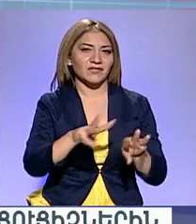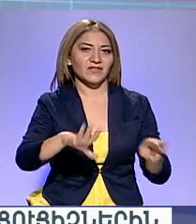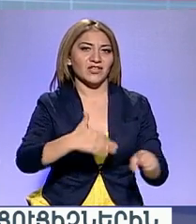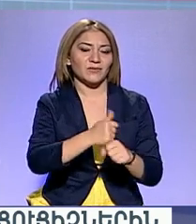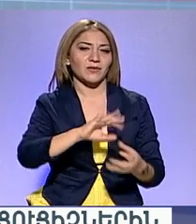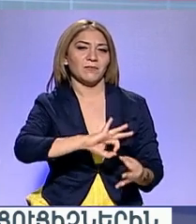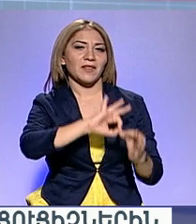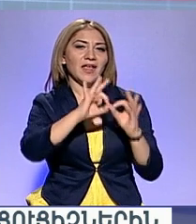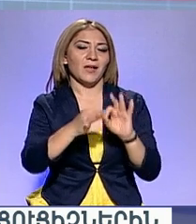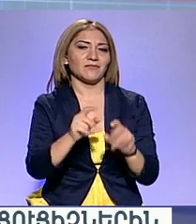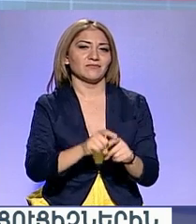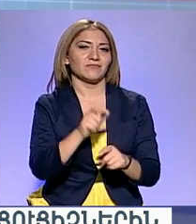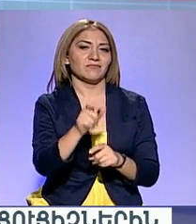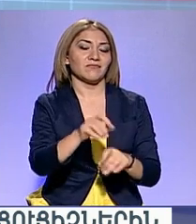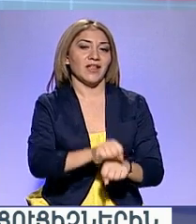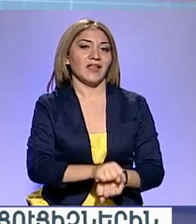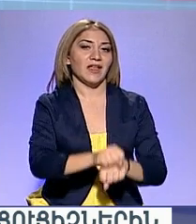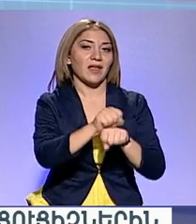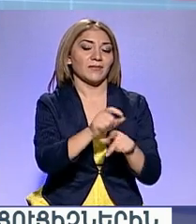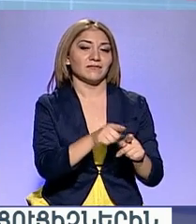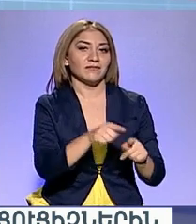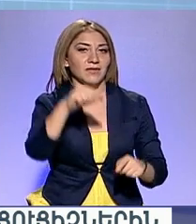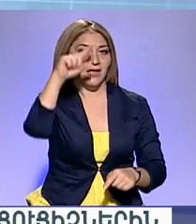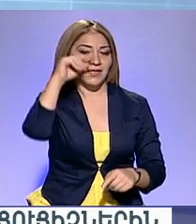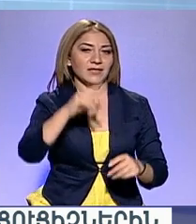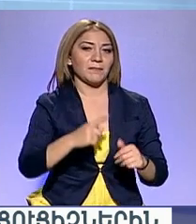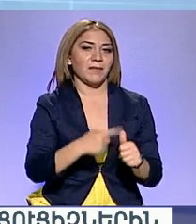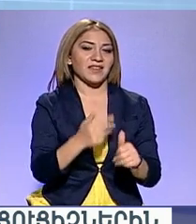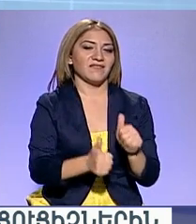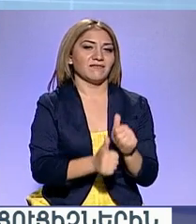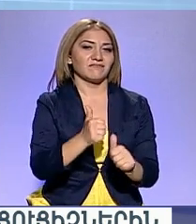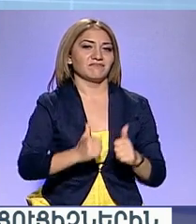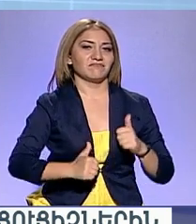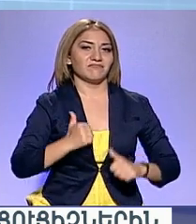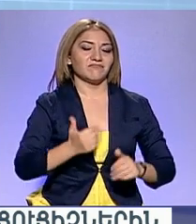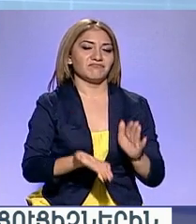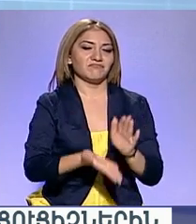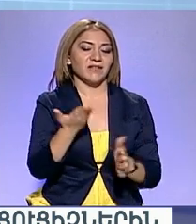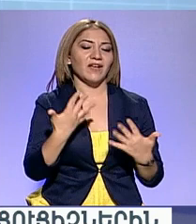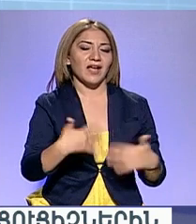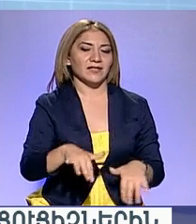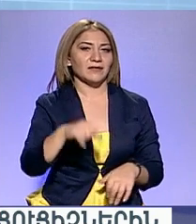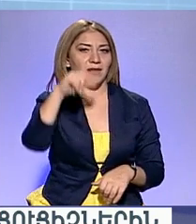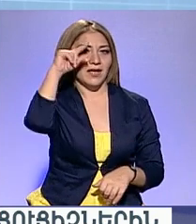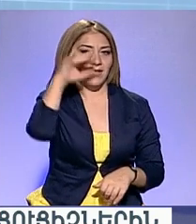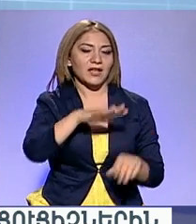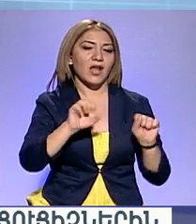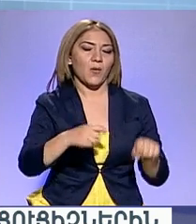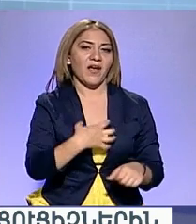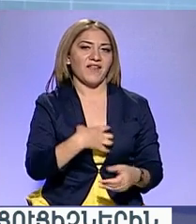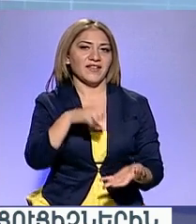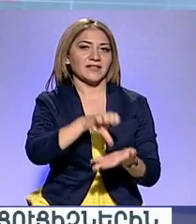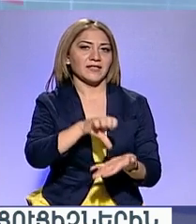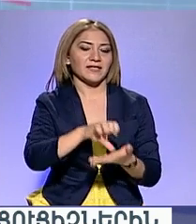մեկ նախադասությամբ. Հեղափոխությունից հետո Հայաստանի հեղինակությունը բարձրացել է եւ այսուհետև մեր երկիրը կարող է ավելի մեծ դերակատարում ունենալ